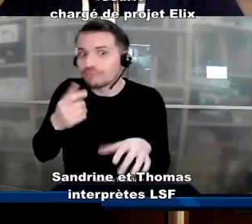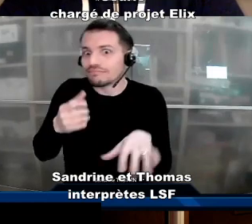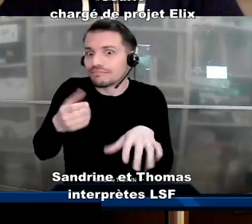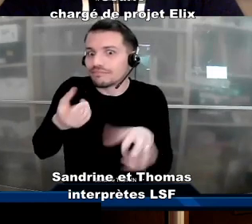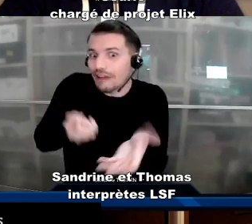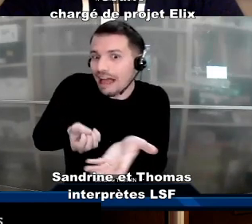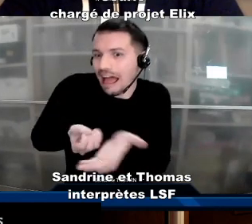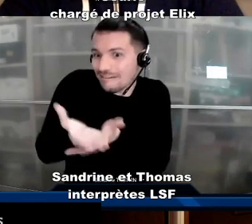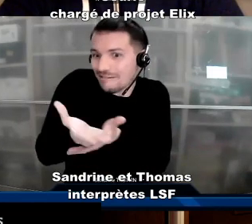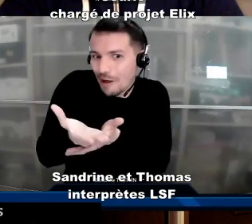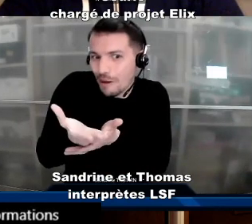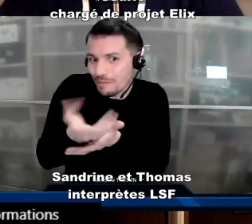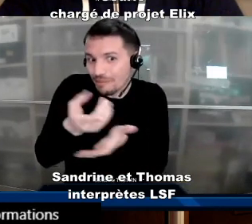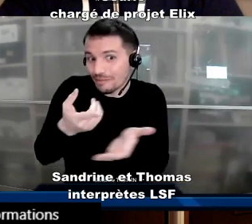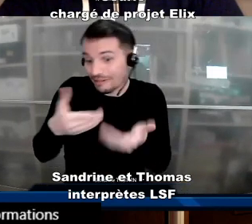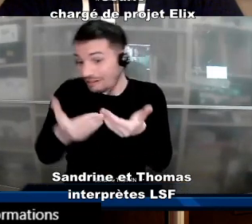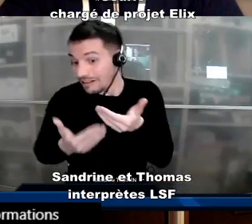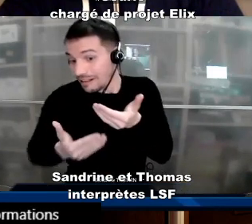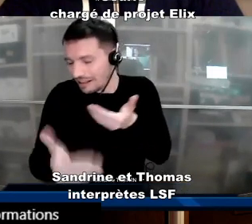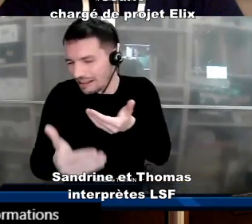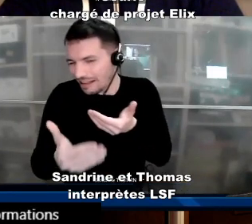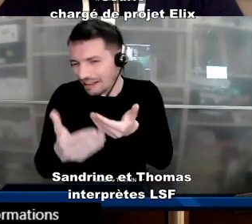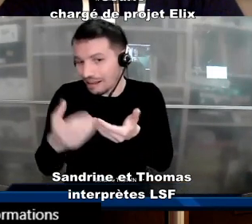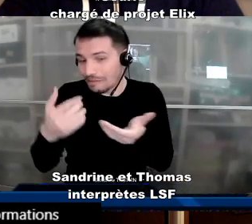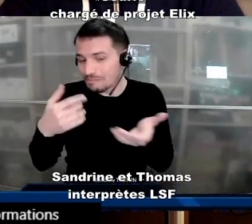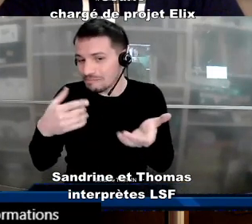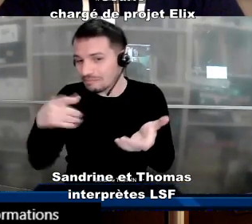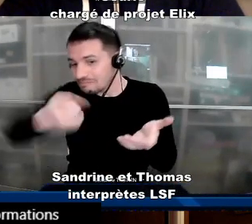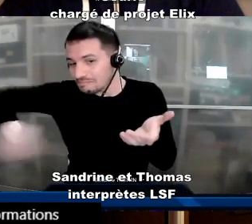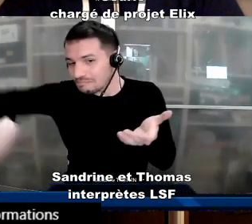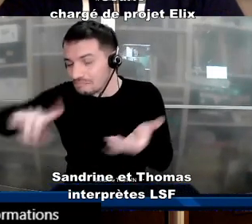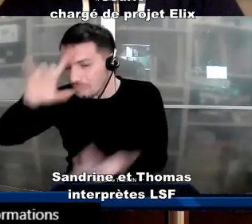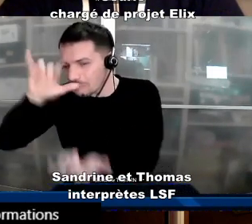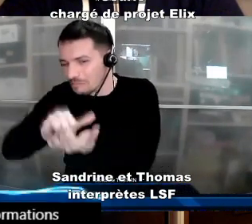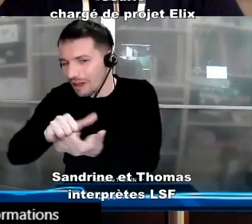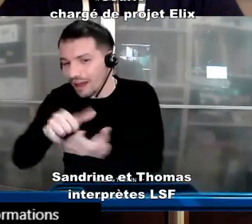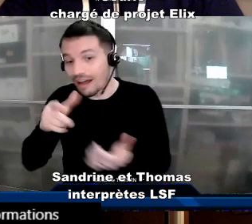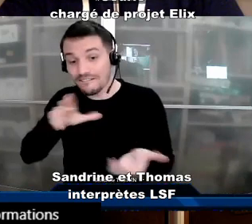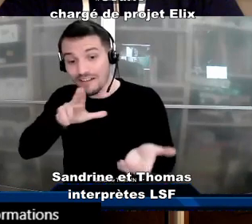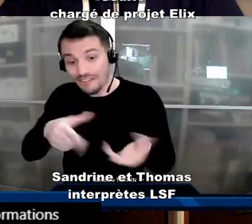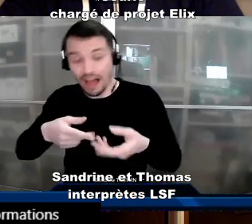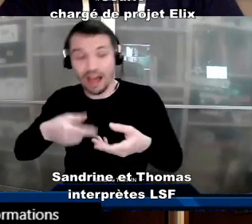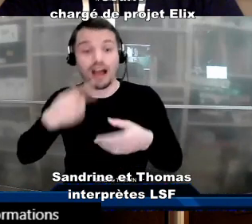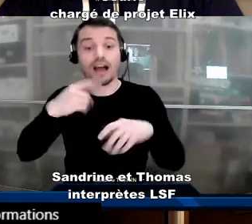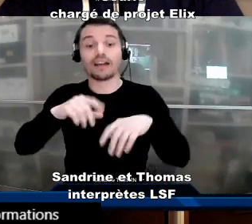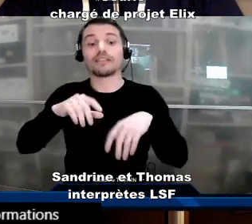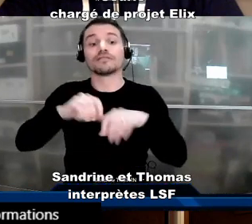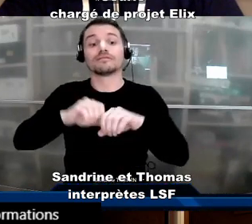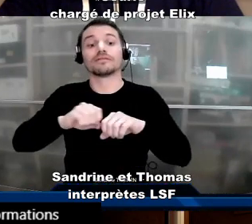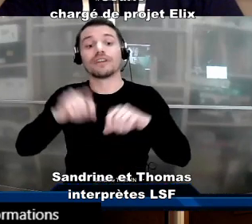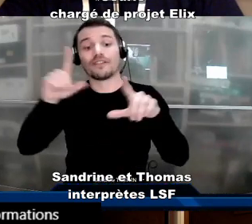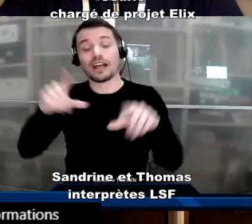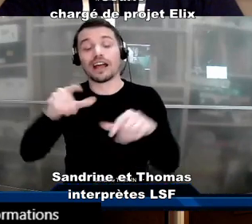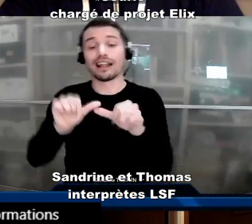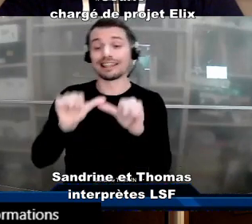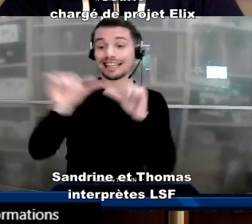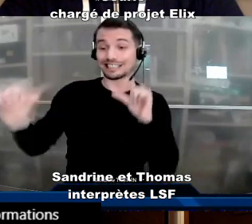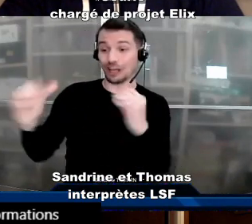pour ton live, d'ici quelques semaines, il va y avoir, on va mettre en ligne nos premiers modules e-learning,